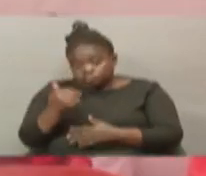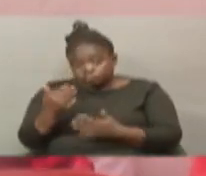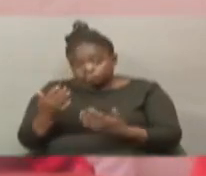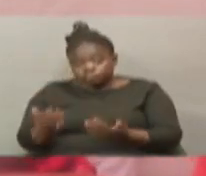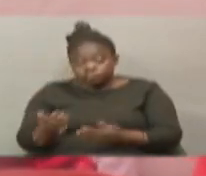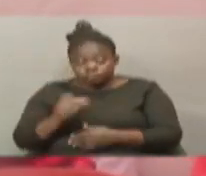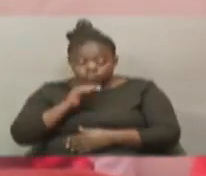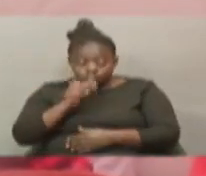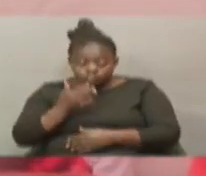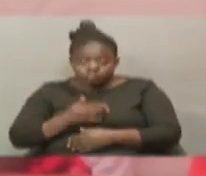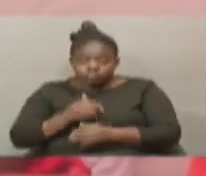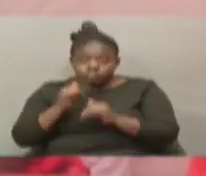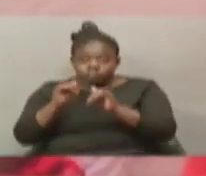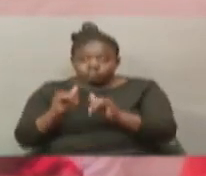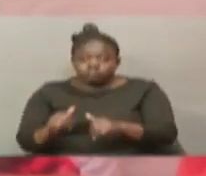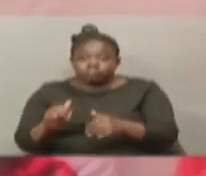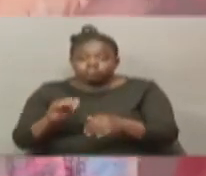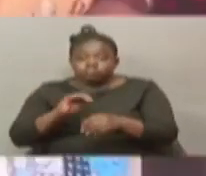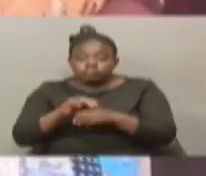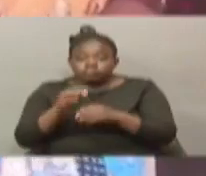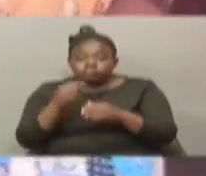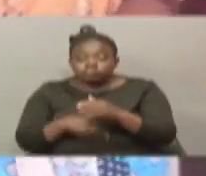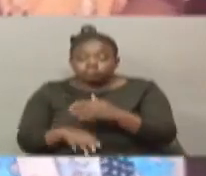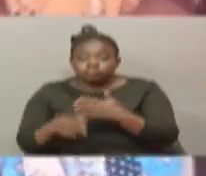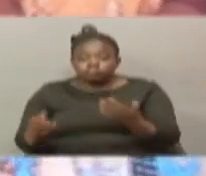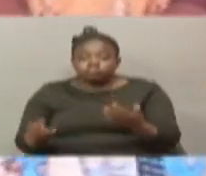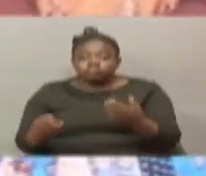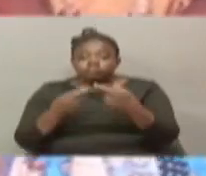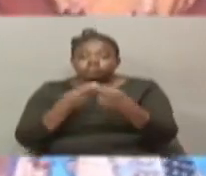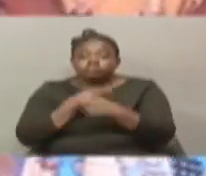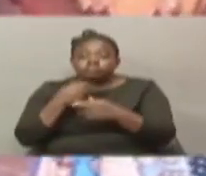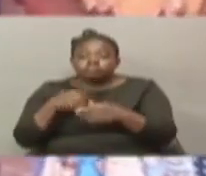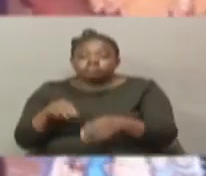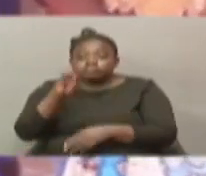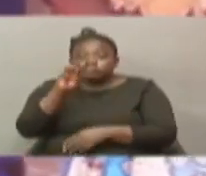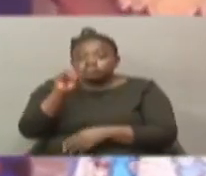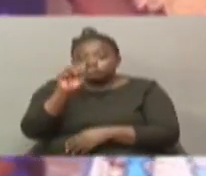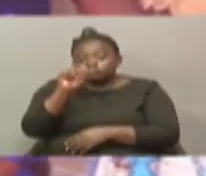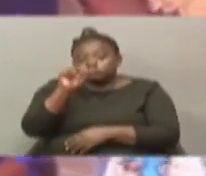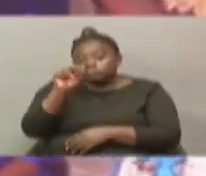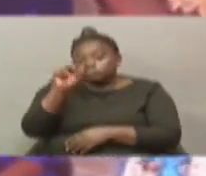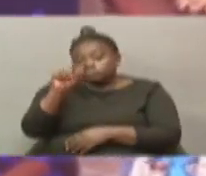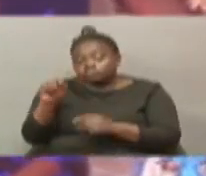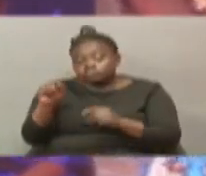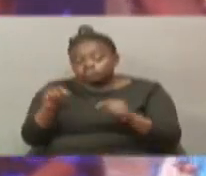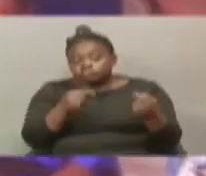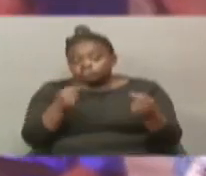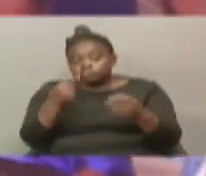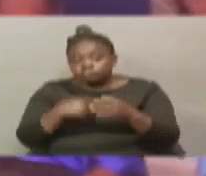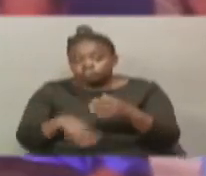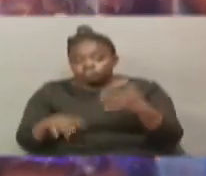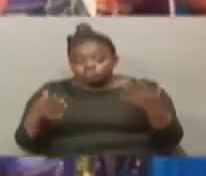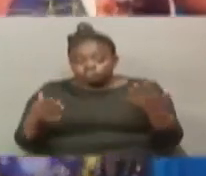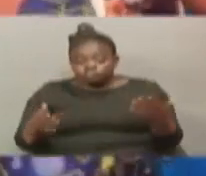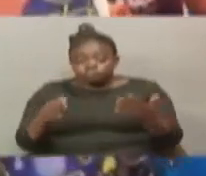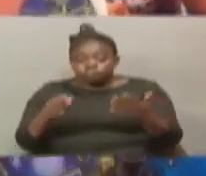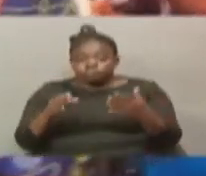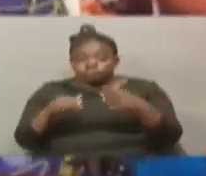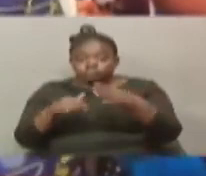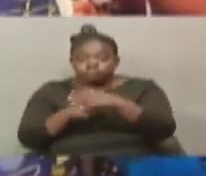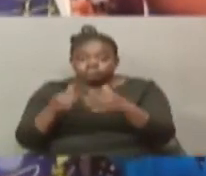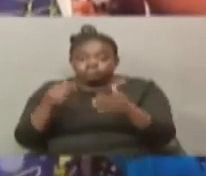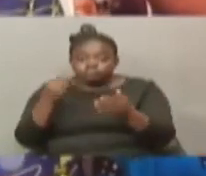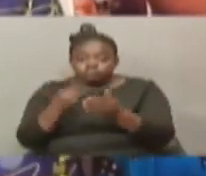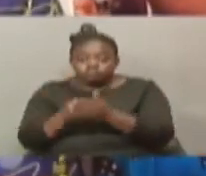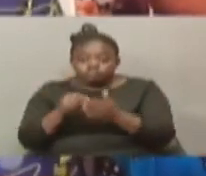bw'abisigaza afuuka Namwandu. Muganda w'omugenzi nga ye Margaret Abisagi avumiridde ab'ekika kye okweddeza